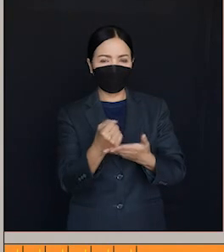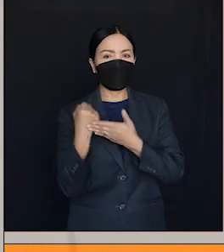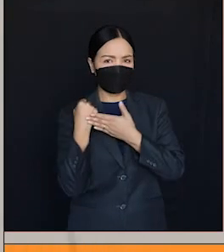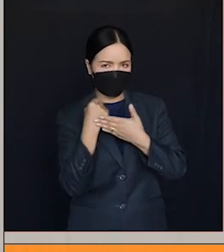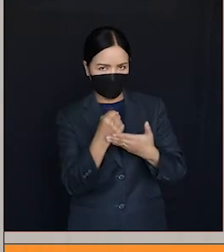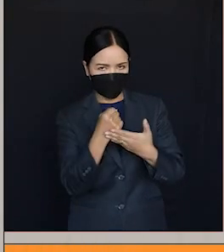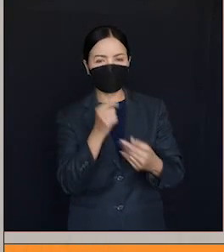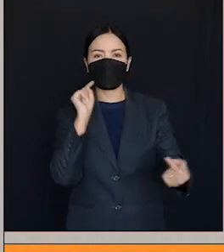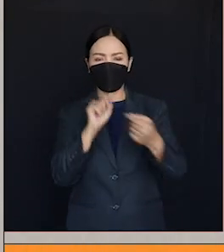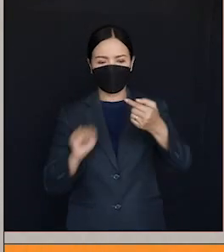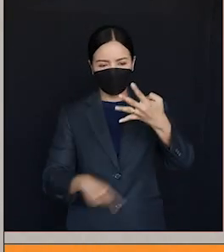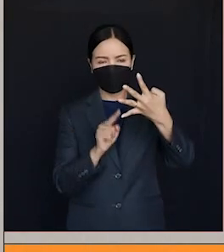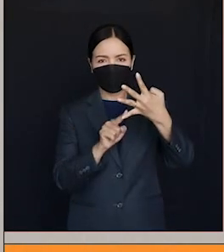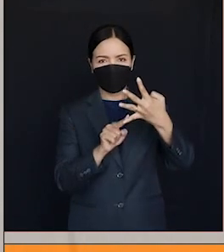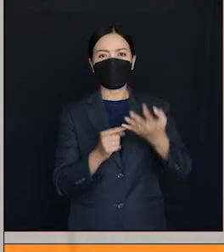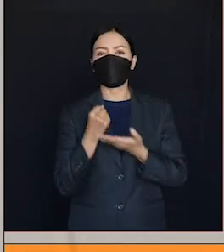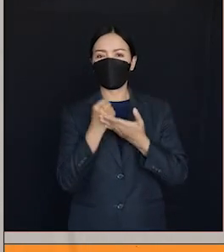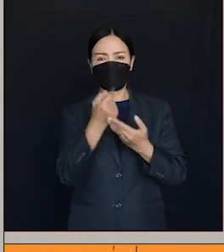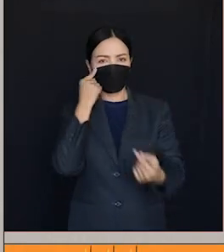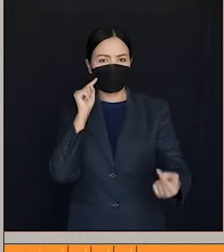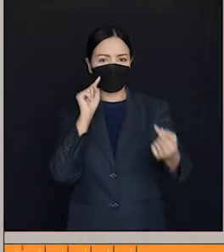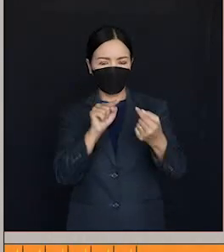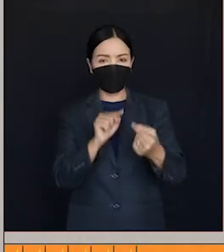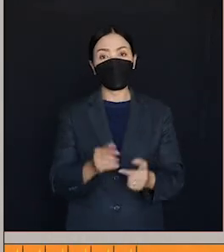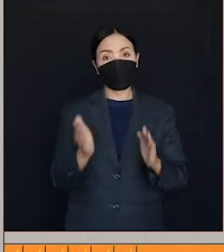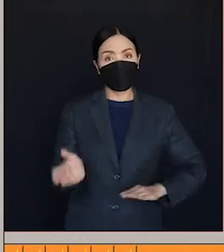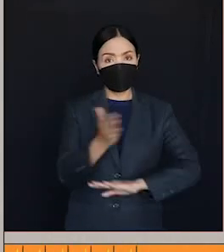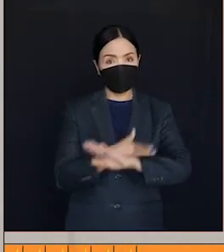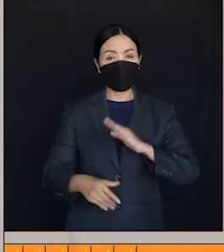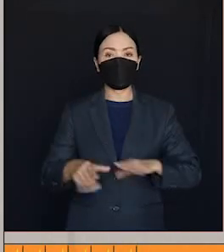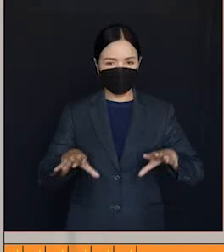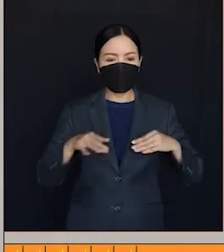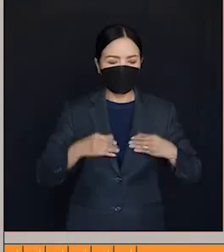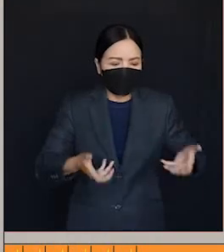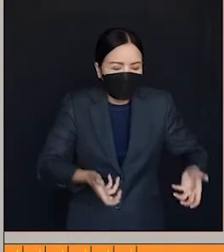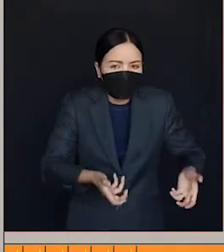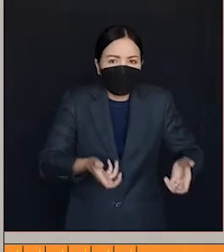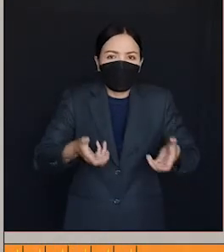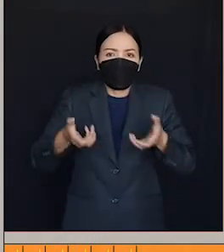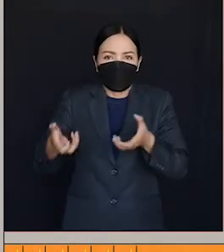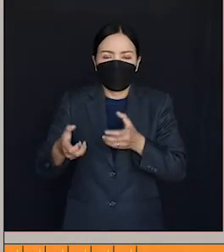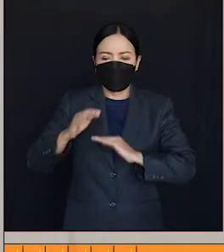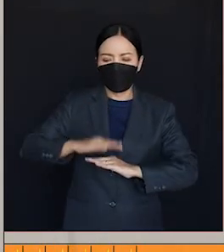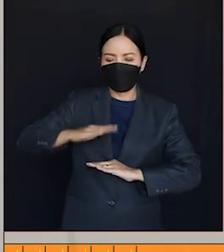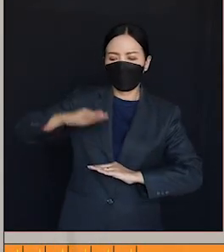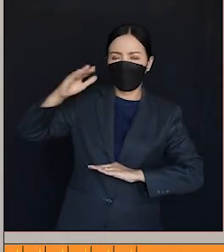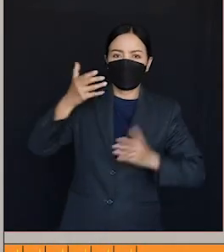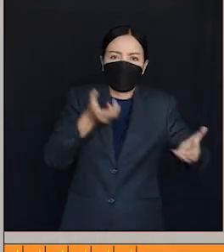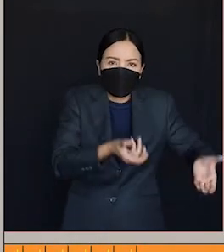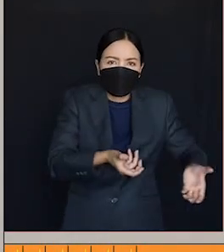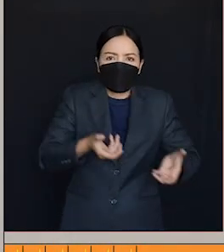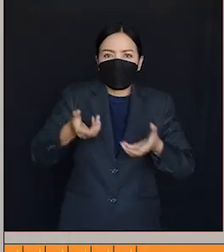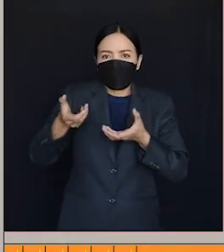าะสมนะคะคนพิการยอมให้ยกขึ้นบันได อ๋อครับ นะคะเราจะเห็นนะคะอันนี้ต้องอยู่